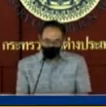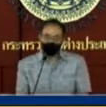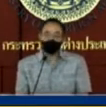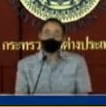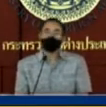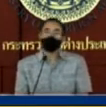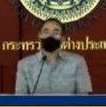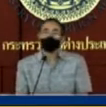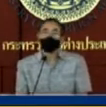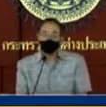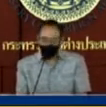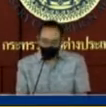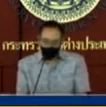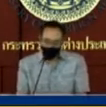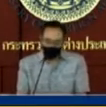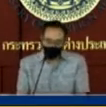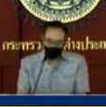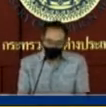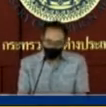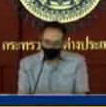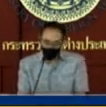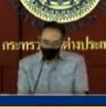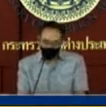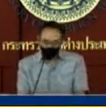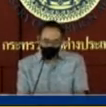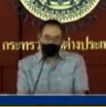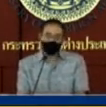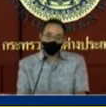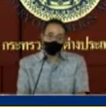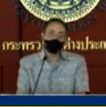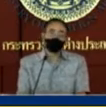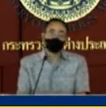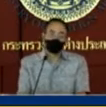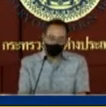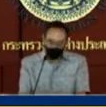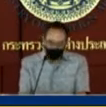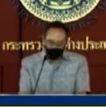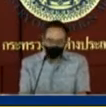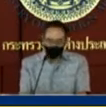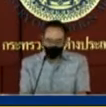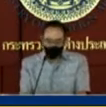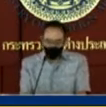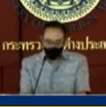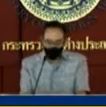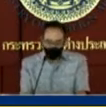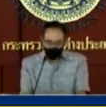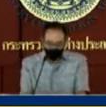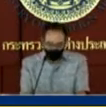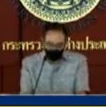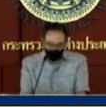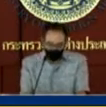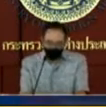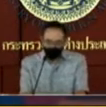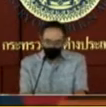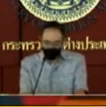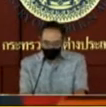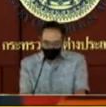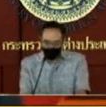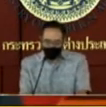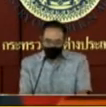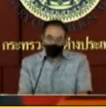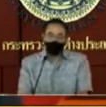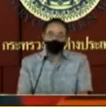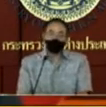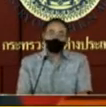ผู้แทนราษฎรสหรัฐนะครับเยี่ยมคารวะรองนายกรัฐมนตรีและรัฐมนตรีว่าการกระทรวงการต่างประเทศนะครับเมื่อวันที่8พฤศจิกายนที่ผ่านม